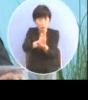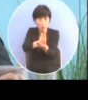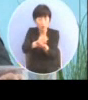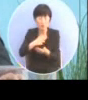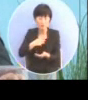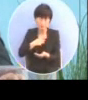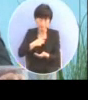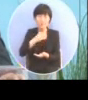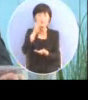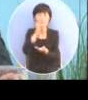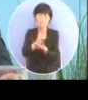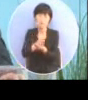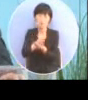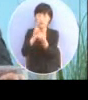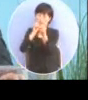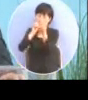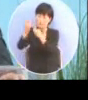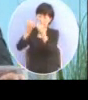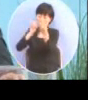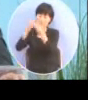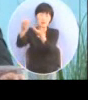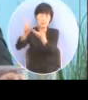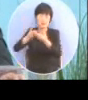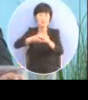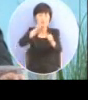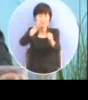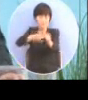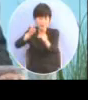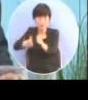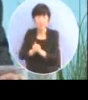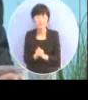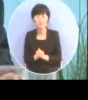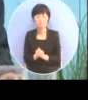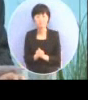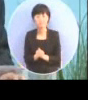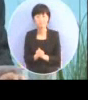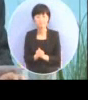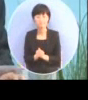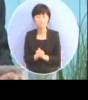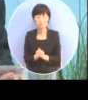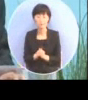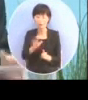Tôi mong chúng ta chớ bị lừa dối và biết được quyền phép Đức Chúa Trời lớn biết rằng là.